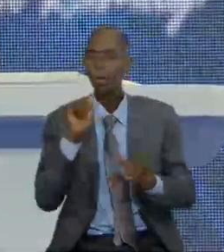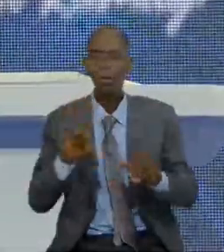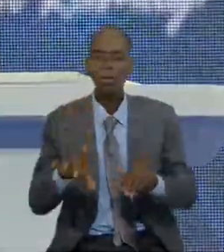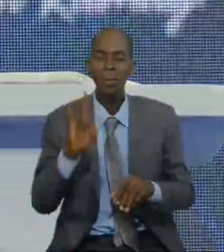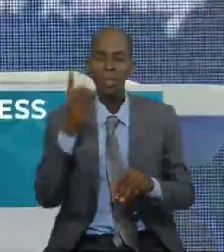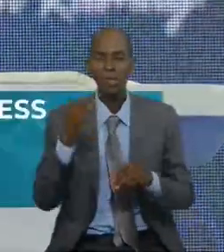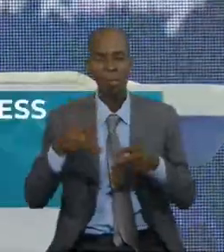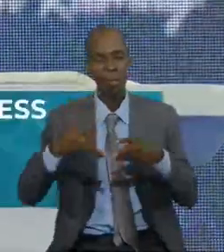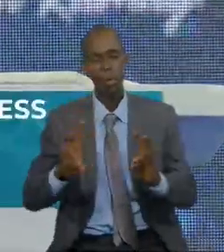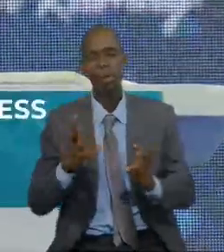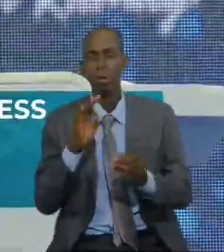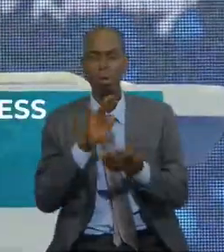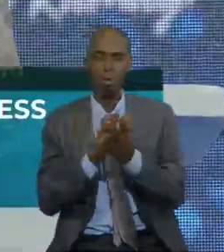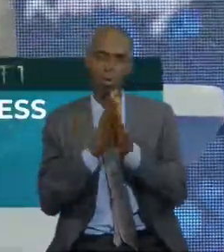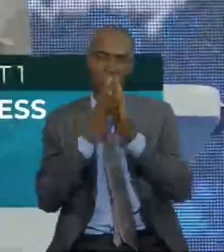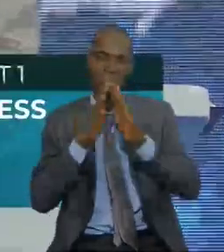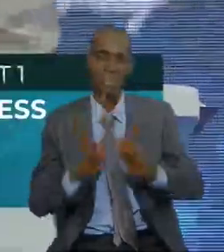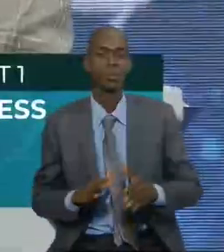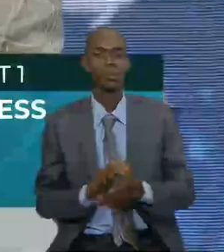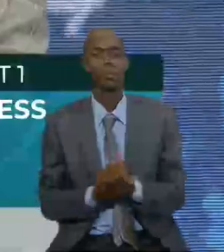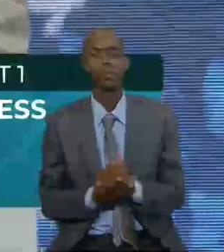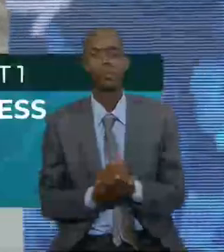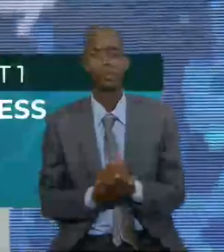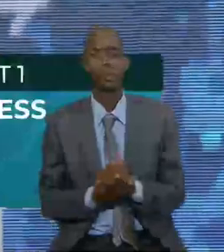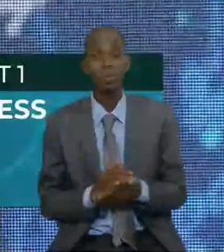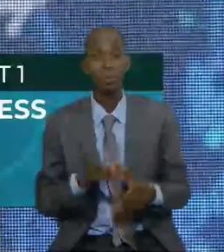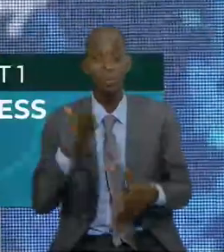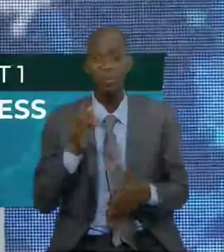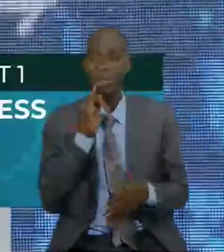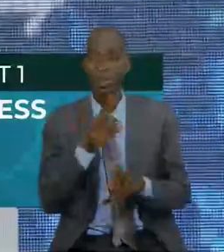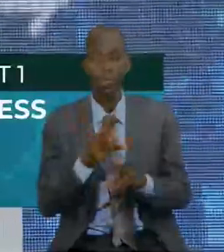on dit qu'il ne connaissent pas le chemin de la paix